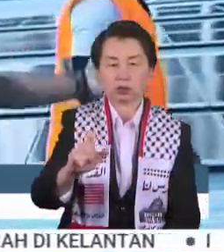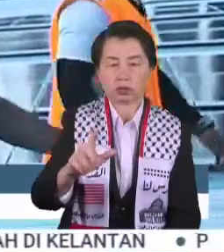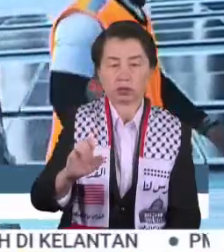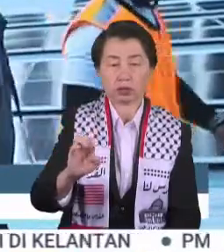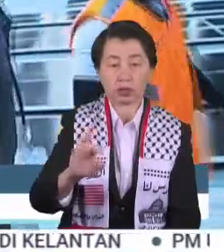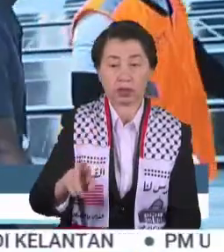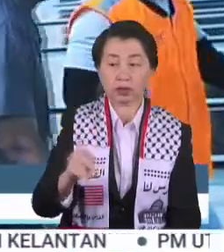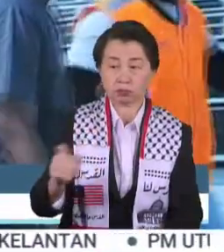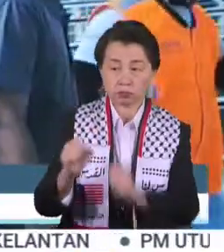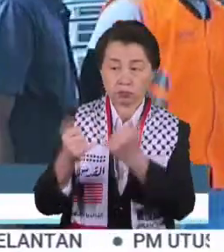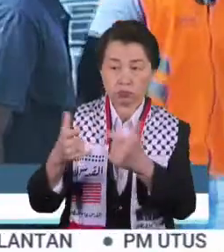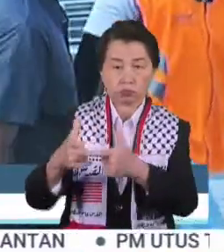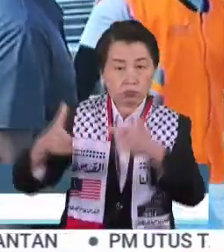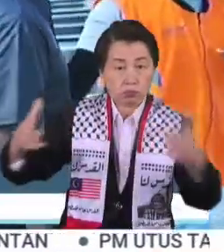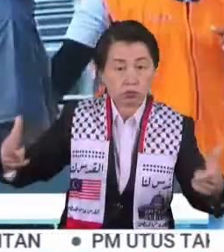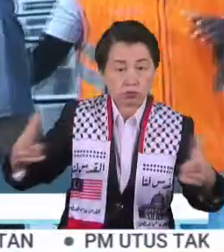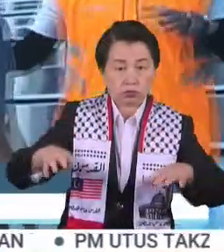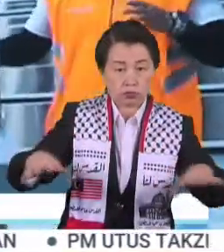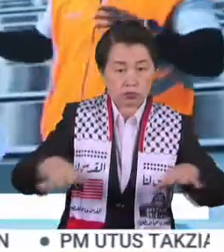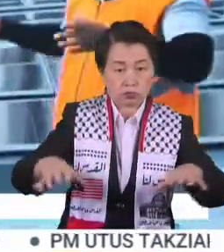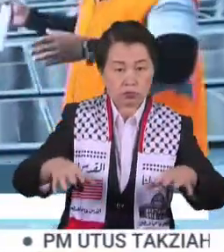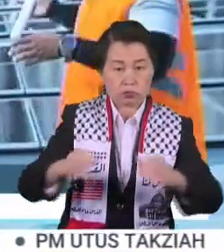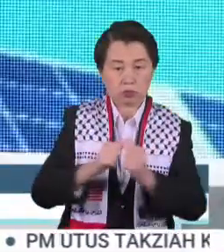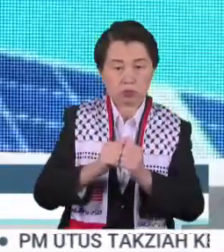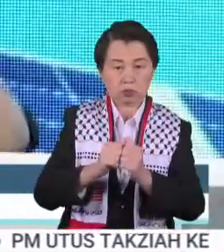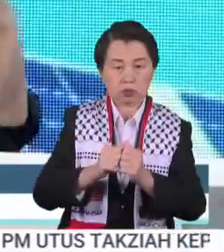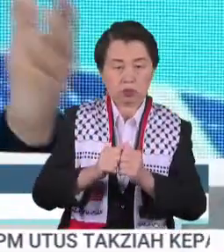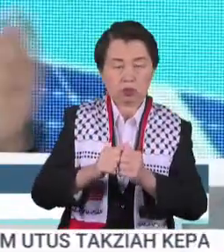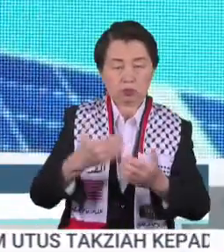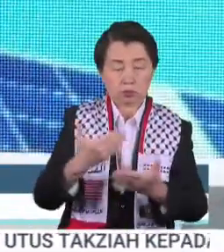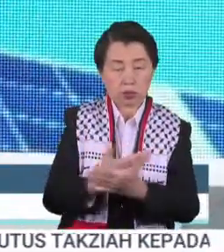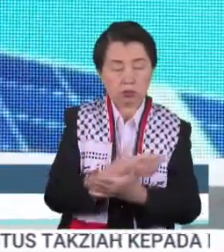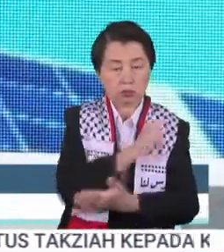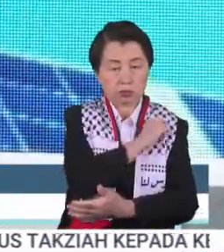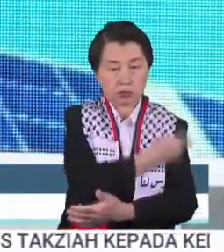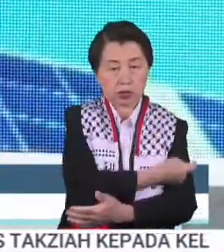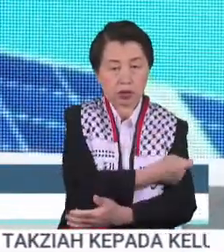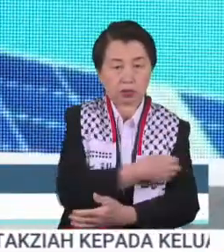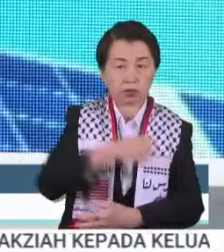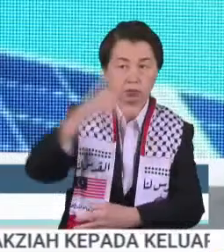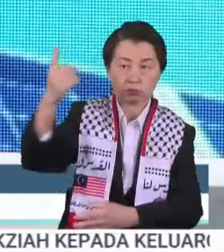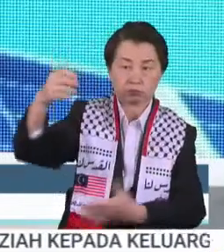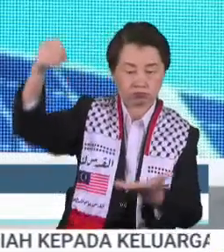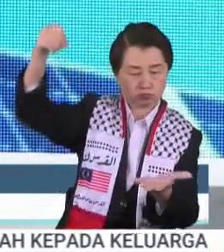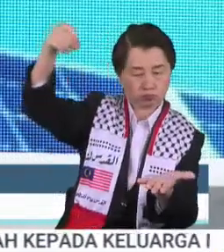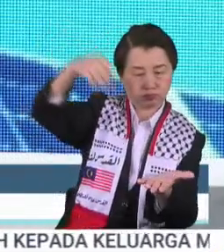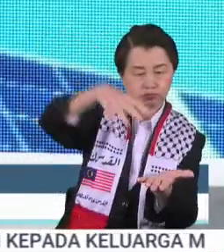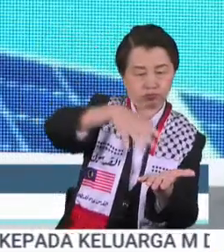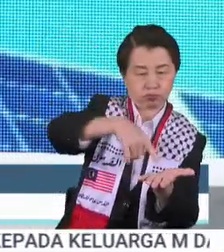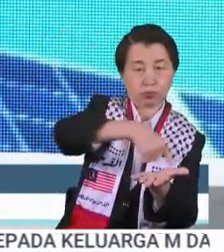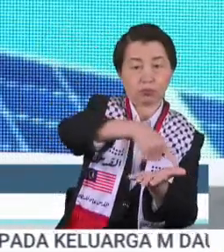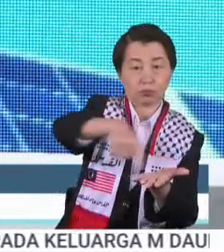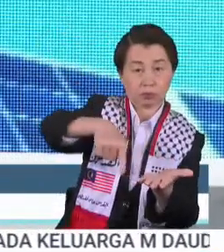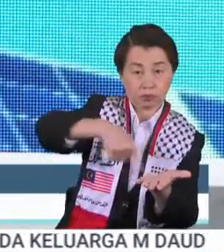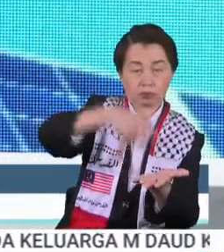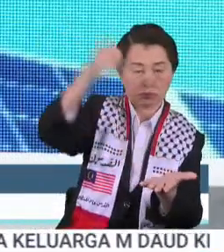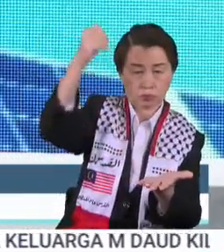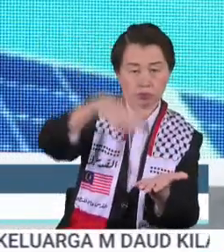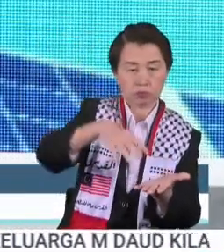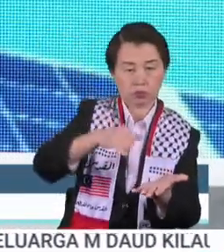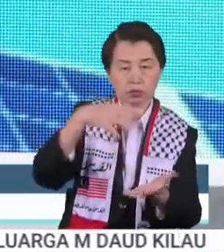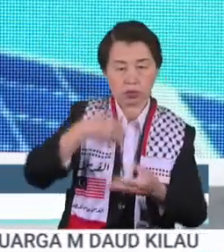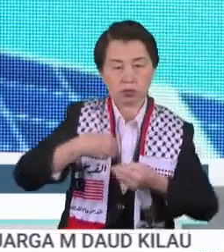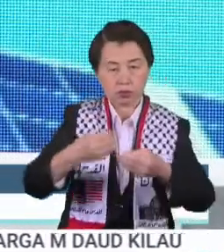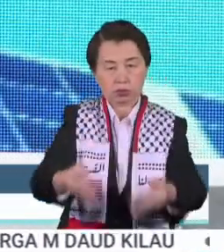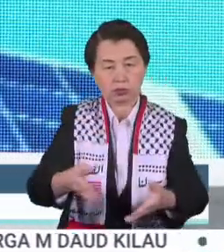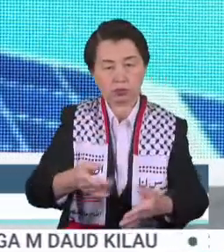peran, memainkan peranan sama ada dari segi penjanaan tenaga mahupun daripada segi pengurusan sisa dan sebagainya, ia akan